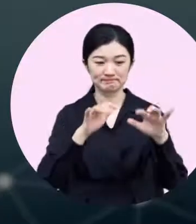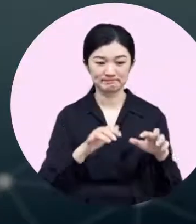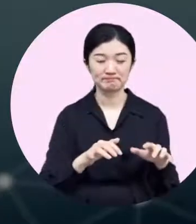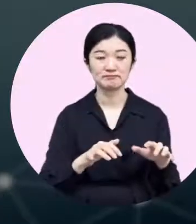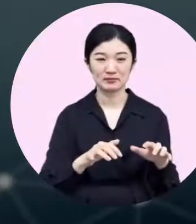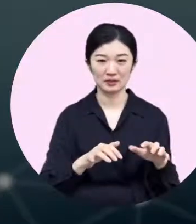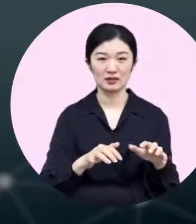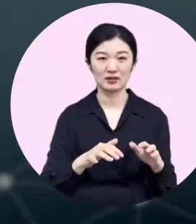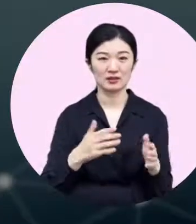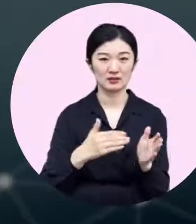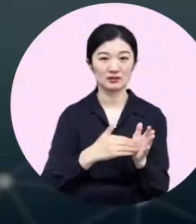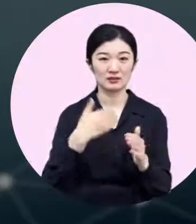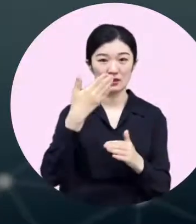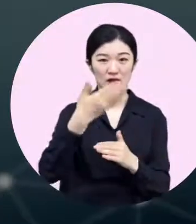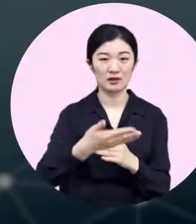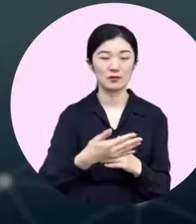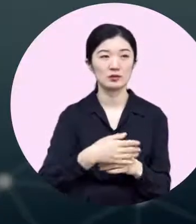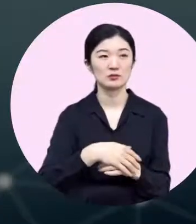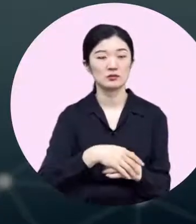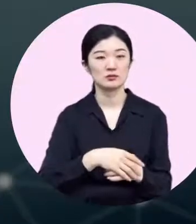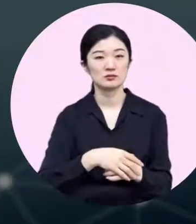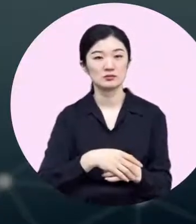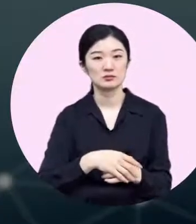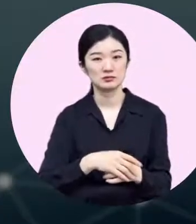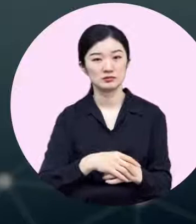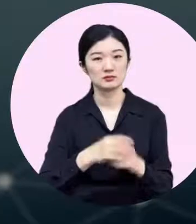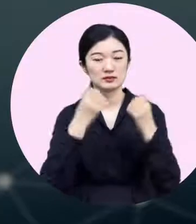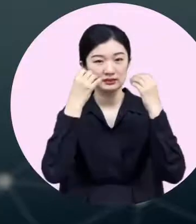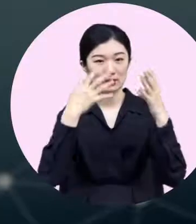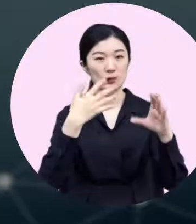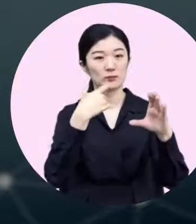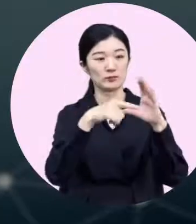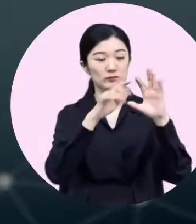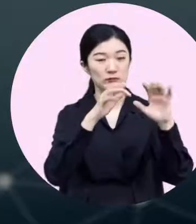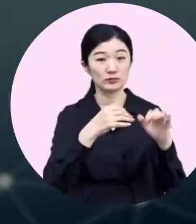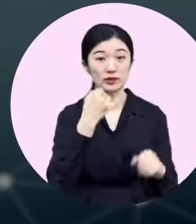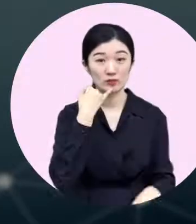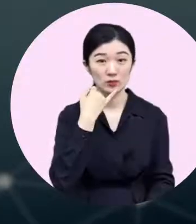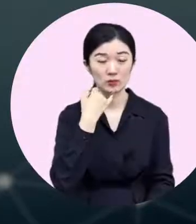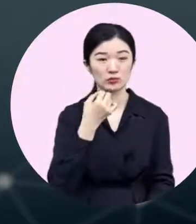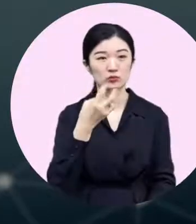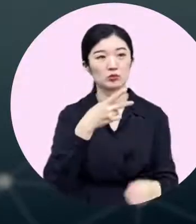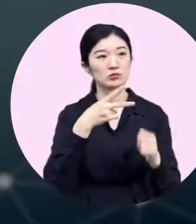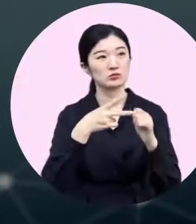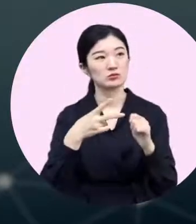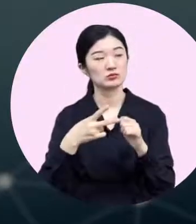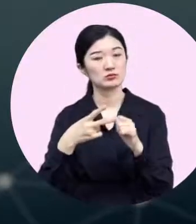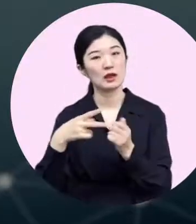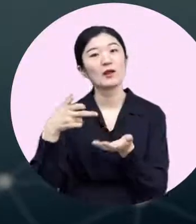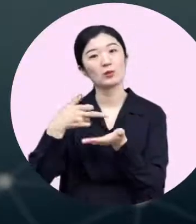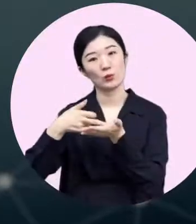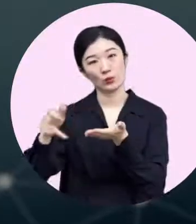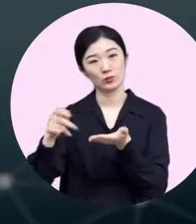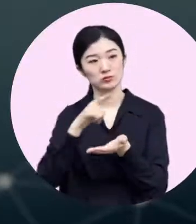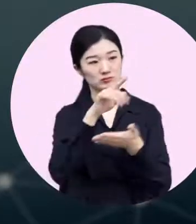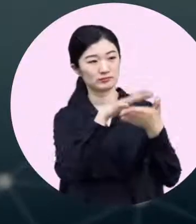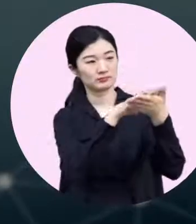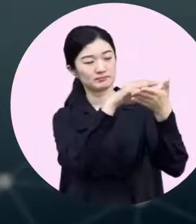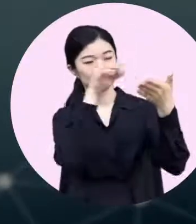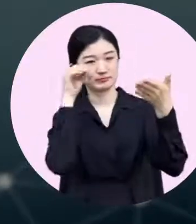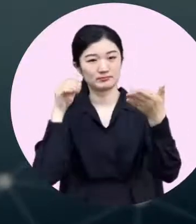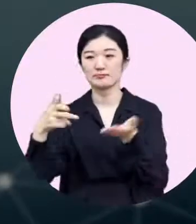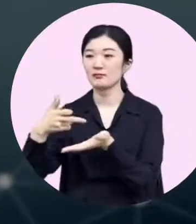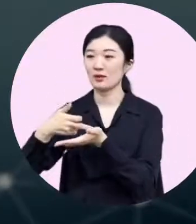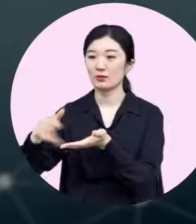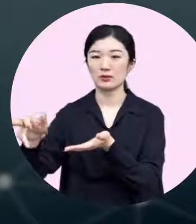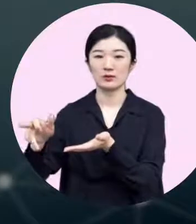더 붙여줘서 제목도 적어주시고 해서 이메일을 이제 보내주셔도 되고 뭐 요걸 이제 카톡으로 보내주실 거면 또 요 내용을 그대로 또 카톡에다